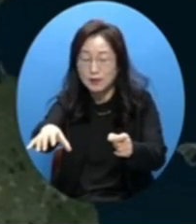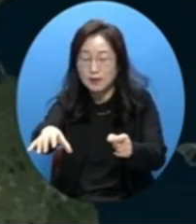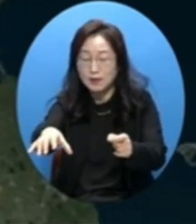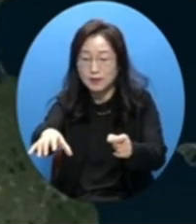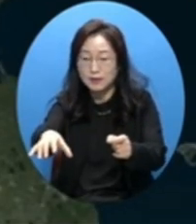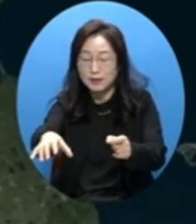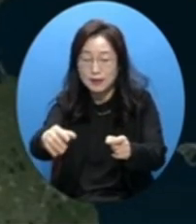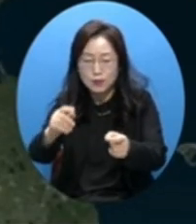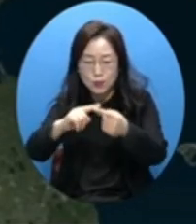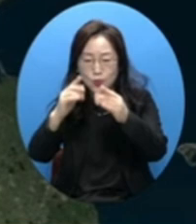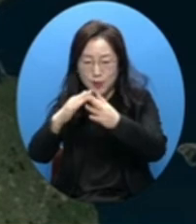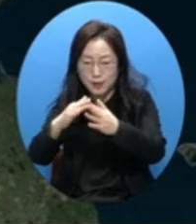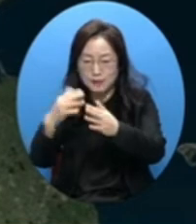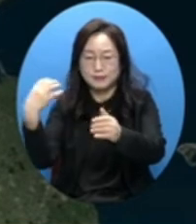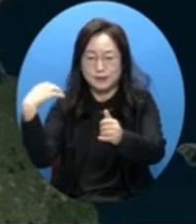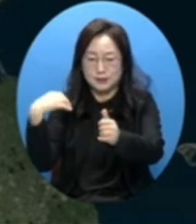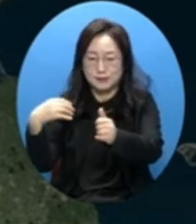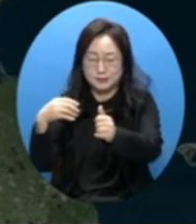부임을 했습니다.